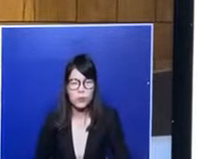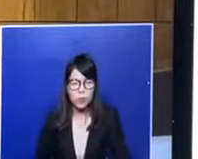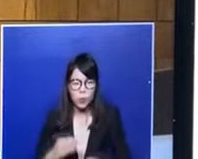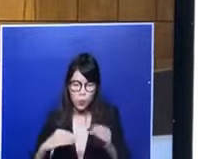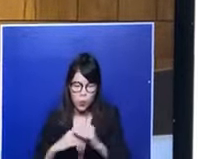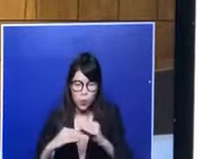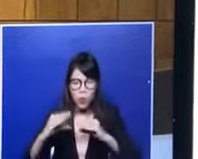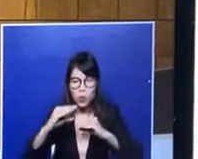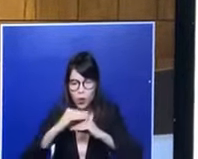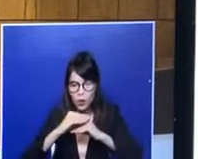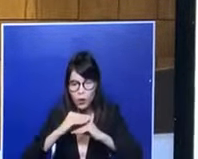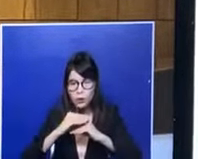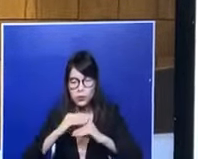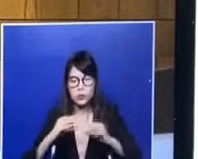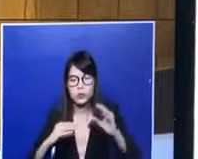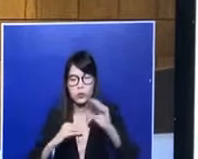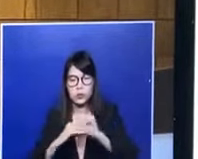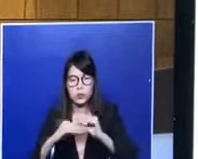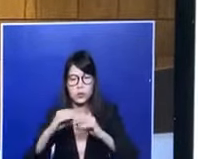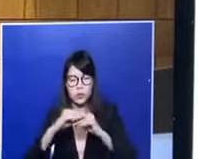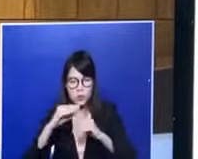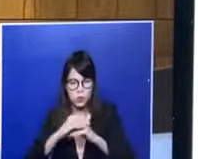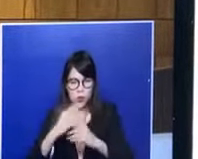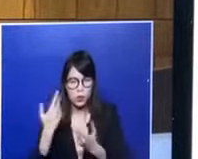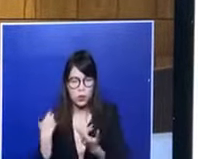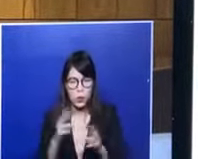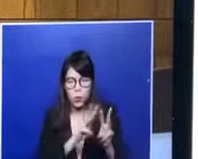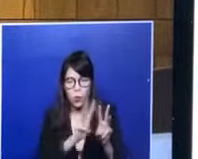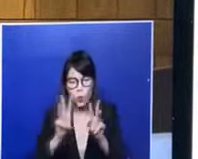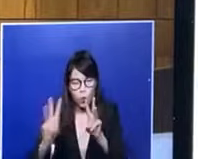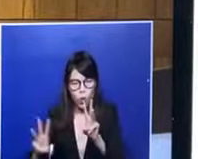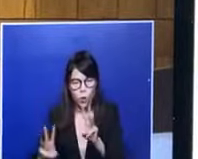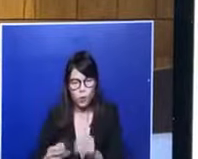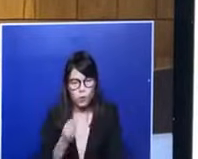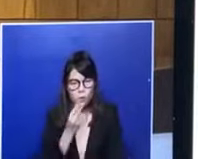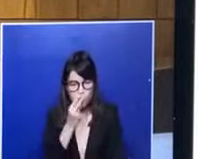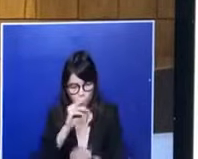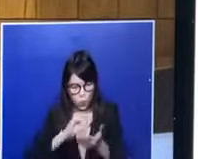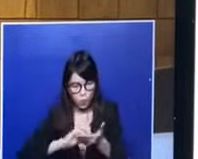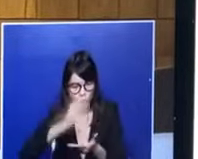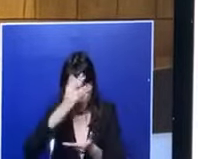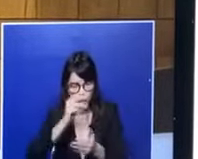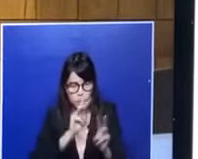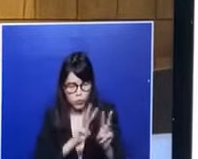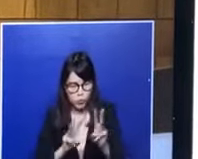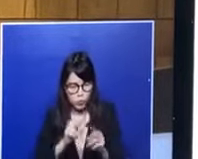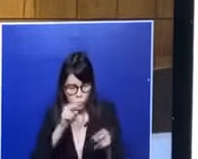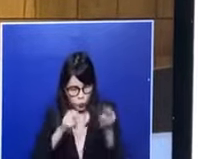ทุกโครงการนะครับใส่อยู่ในเว็บไซต์ที่ทุกคนสามารถตรวจสอบได้นะครับ